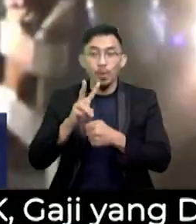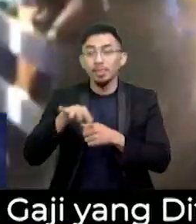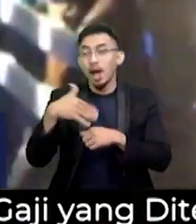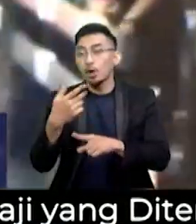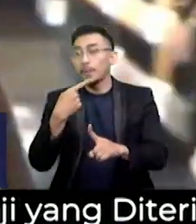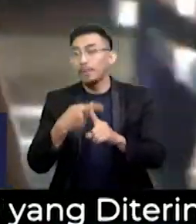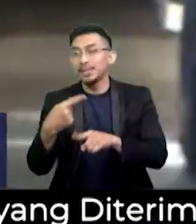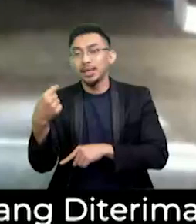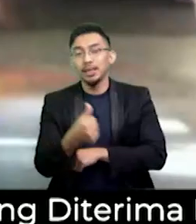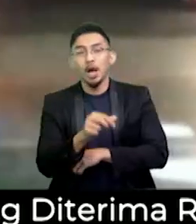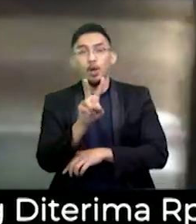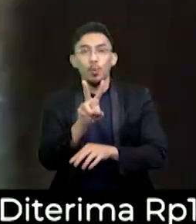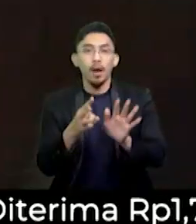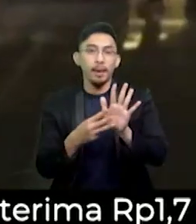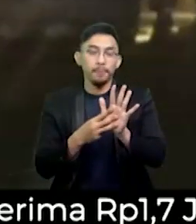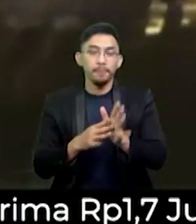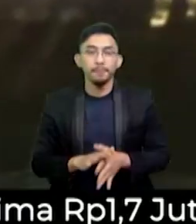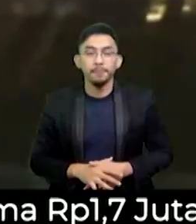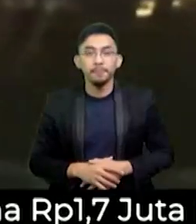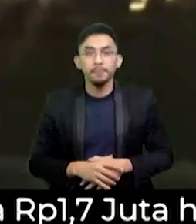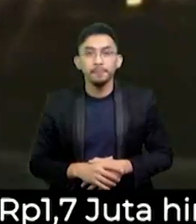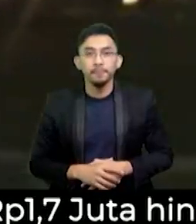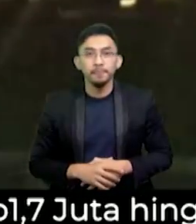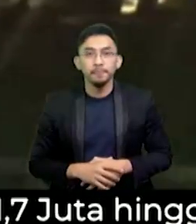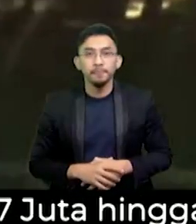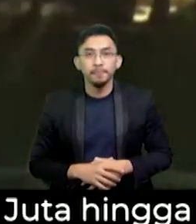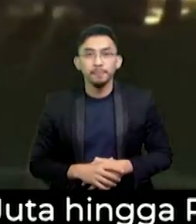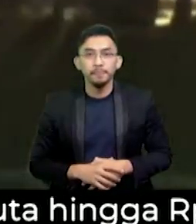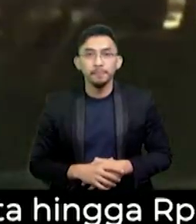dari Lampung Selatan Lampung hari firstiawan aing news melaporkan